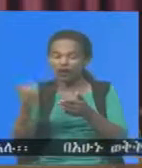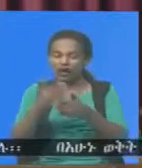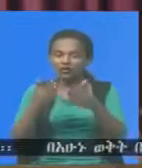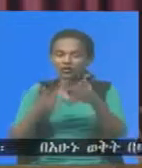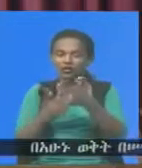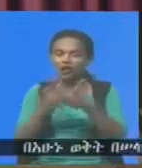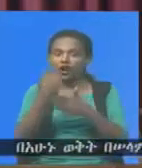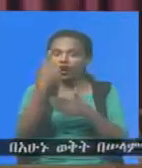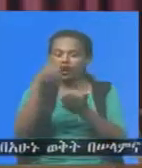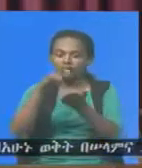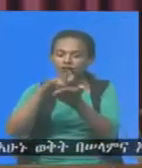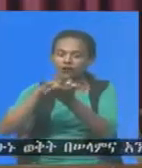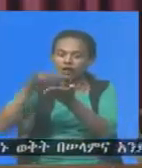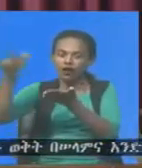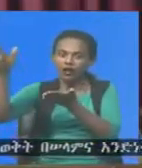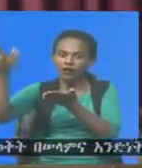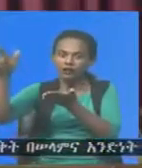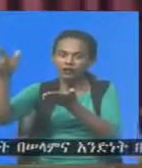አንድ ኤርላይን